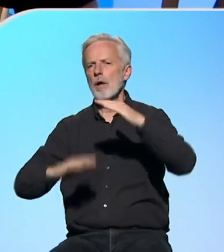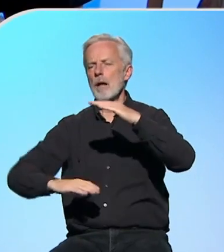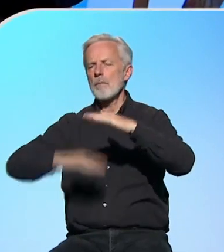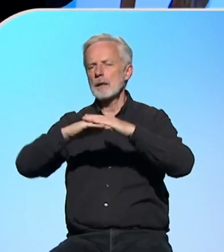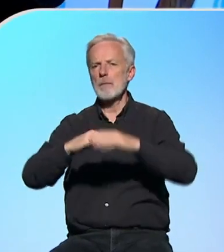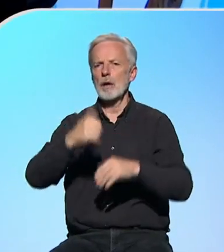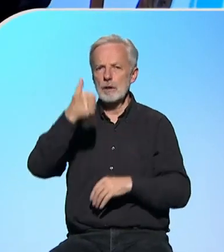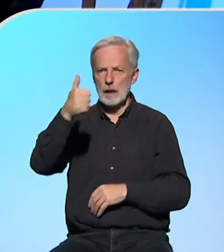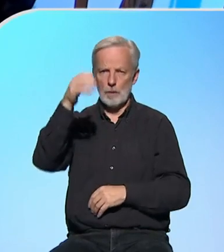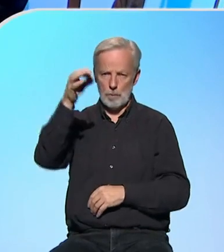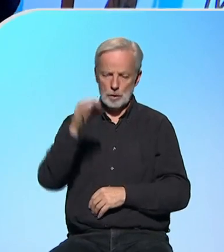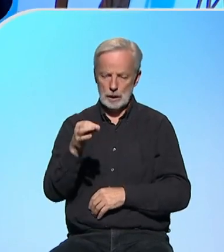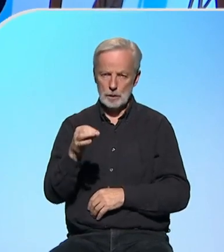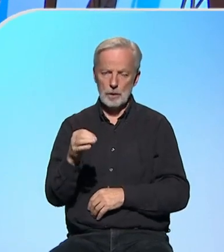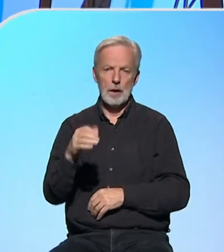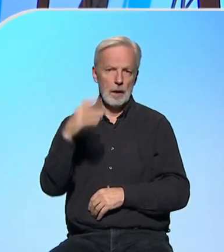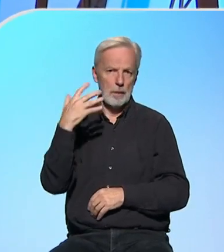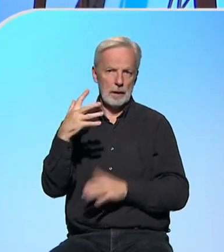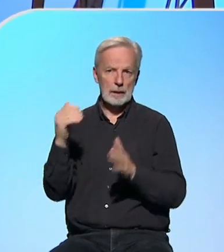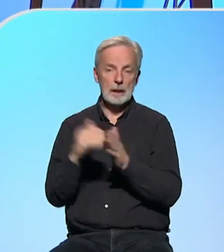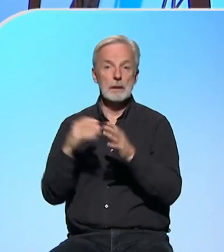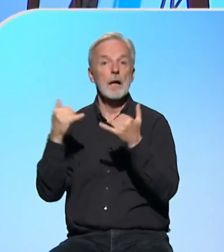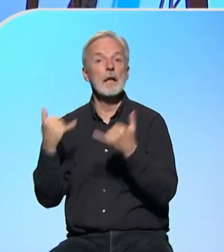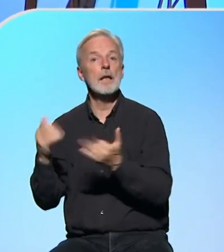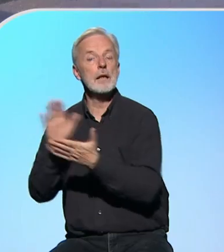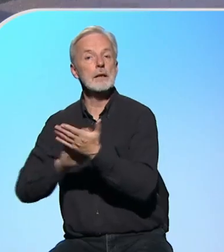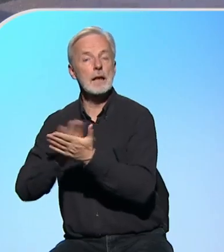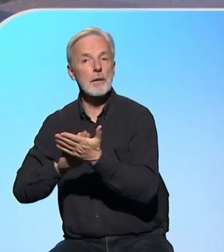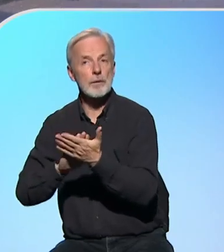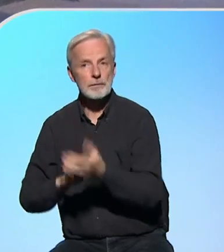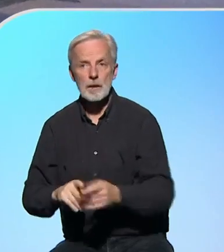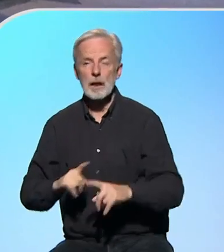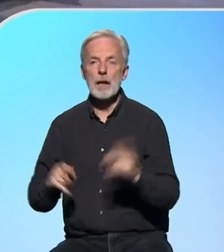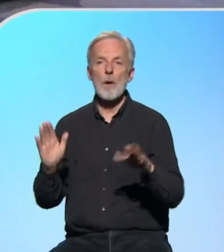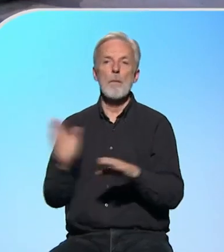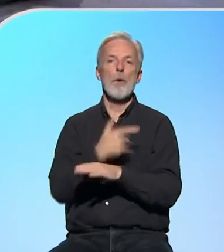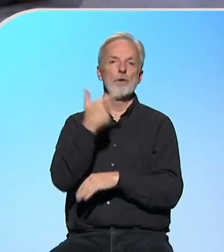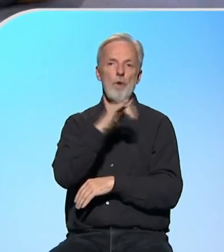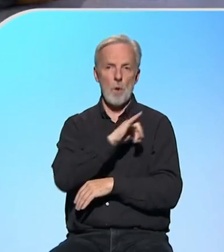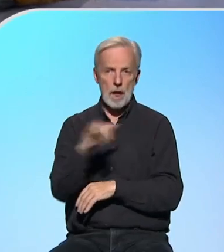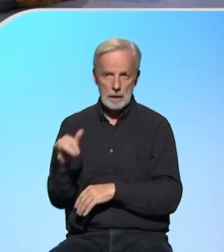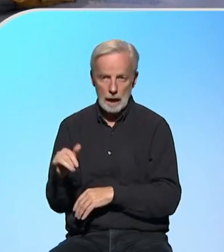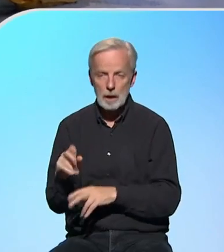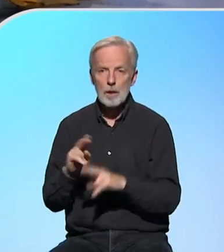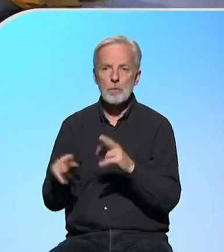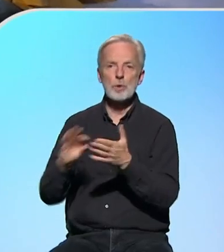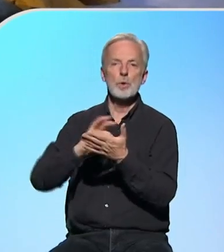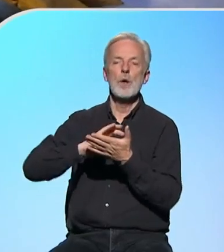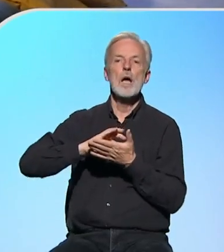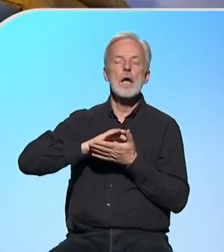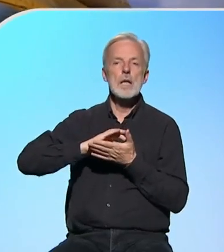procento, strop 50 tisíc, teďka už by to bylo zadarmo. Nově tak stejně po dvou letech trvání toho úvěru můžeme splatit zdarma bez sankce třeba v